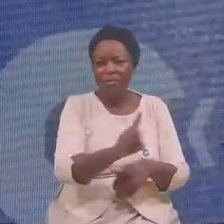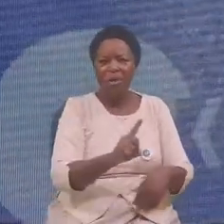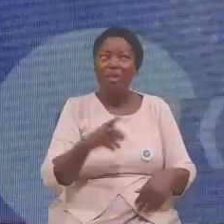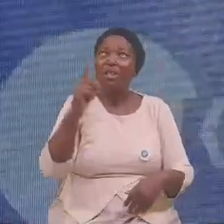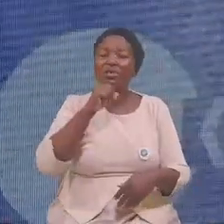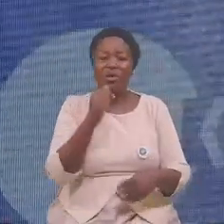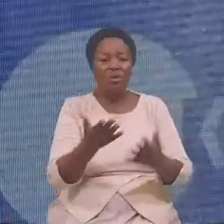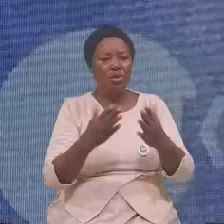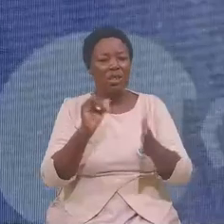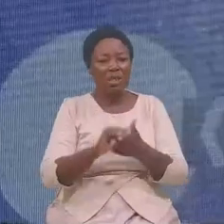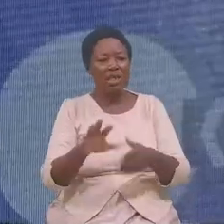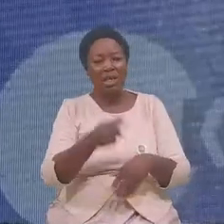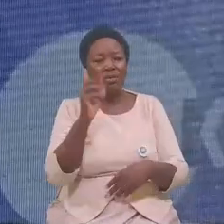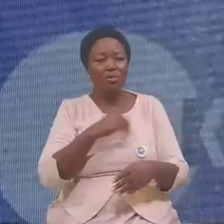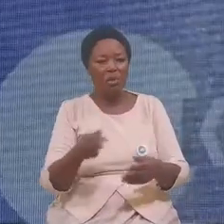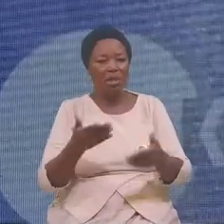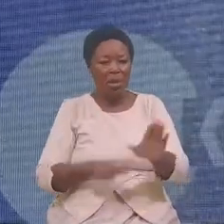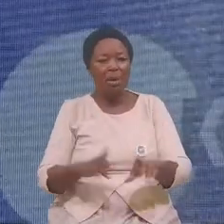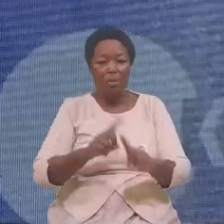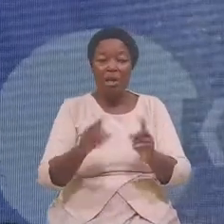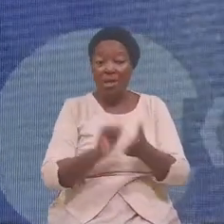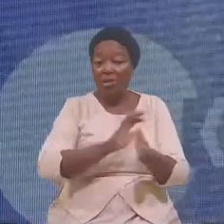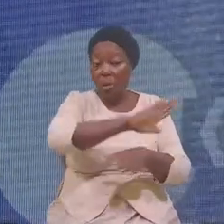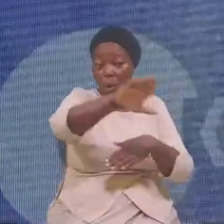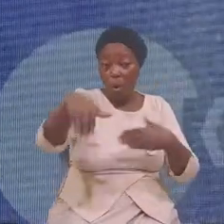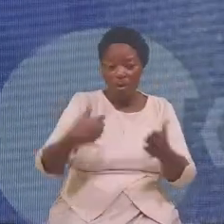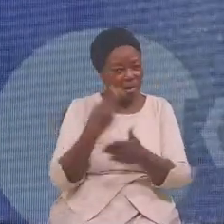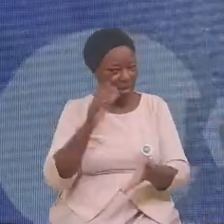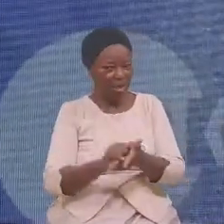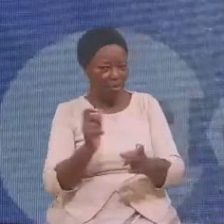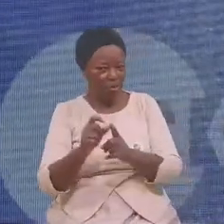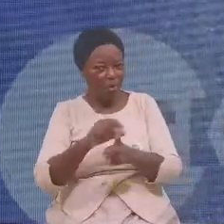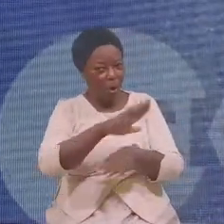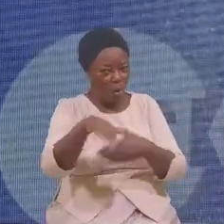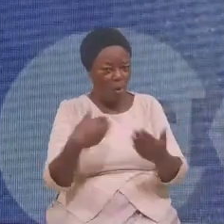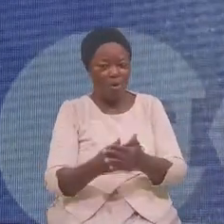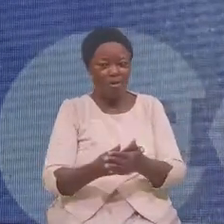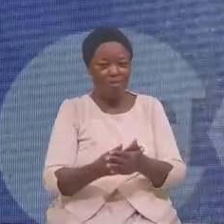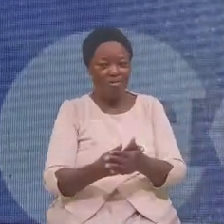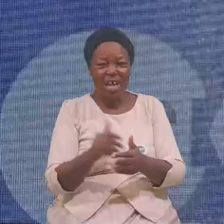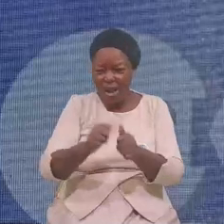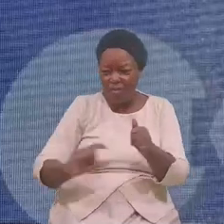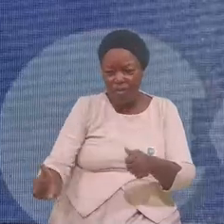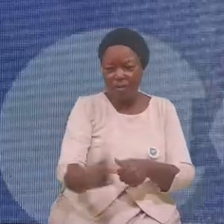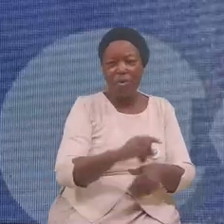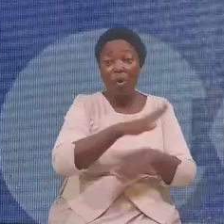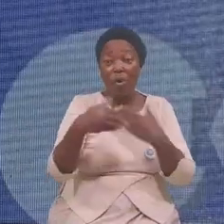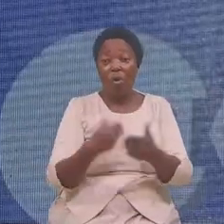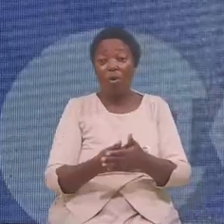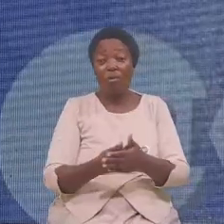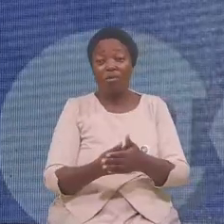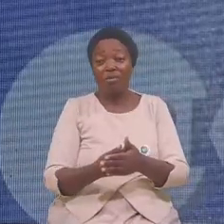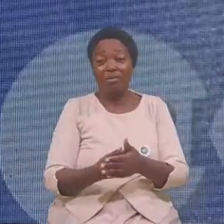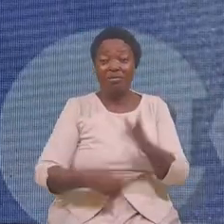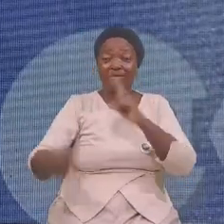qu'aucun périsse, mais voulant que toi et cela, mais voulant, tout le monde, mais voulant, dit tous,